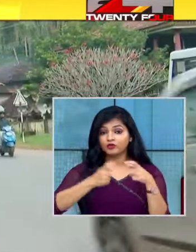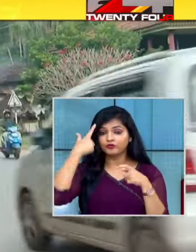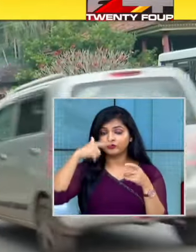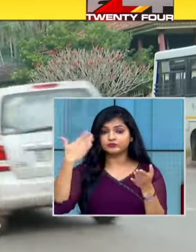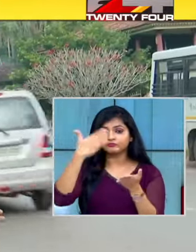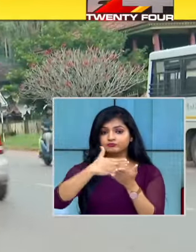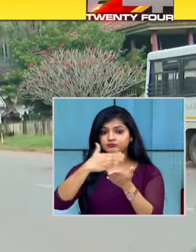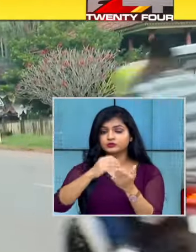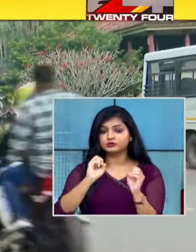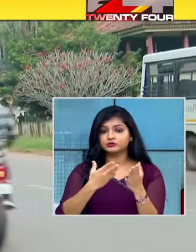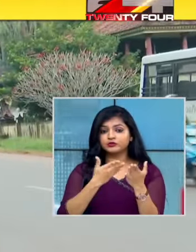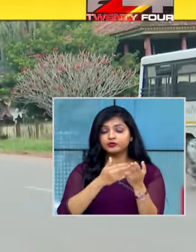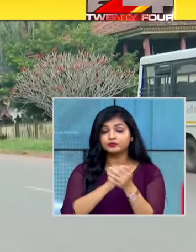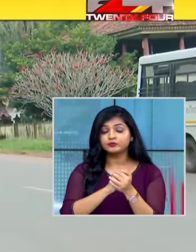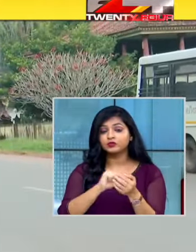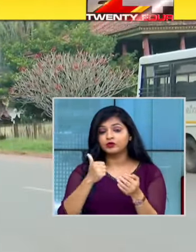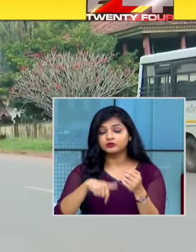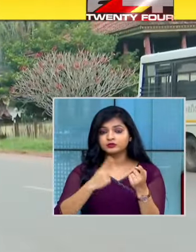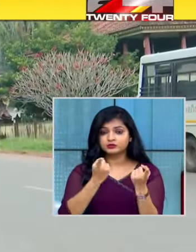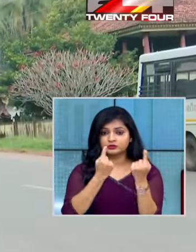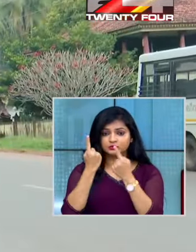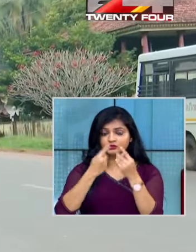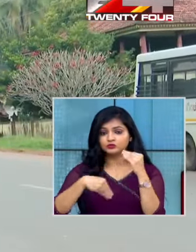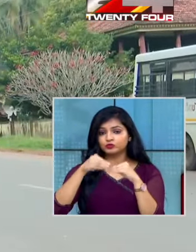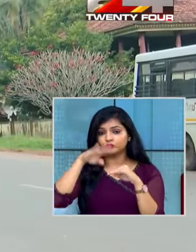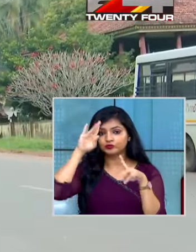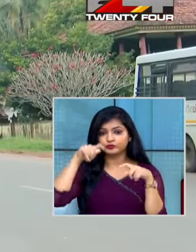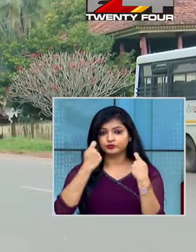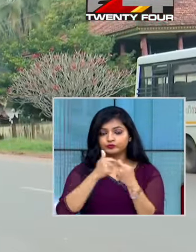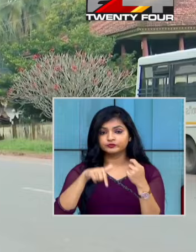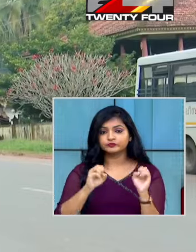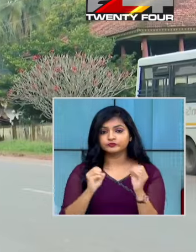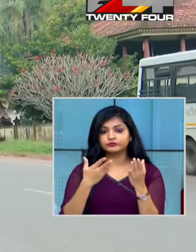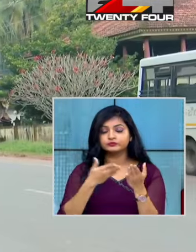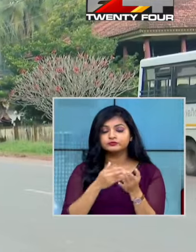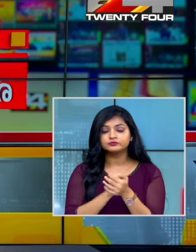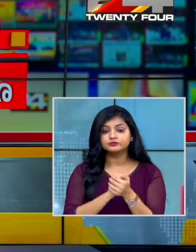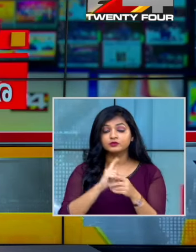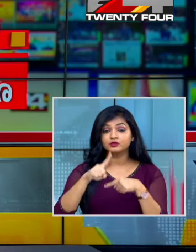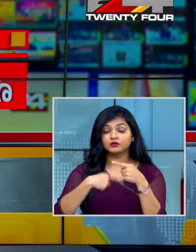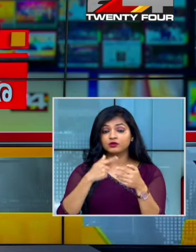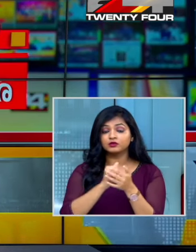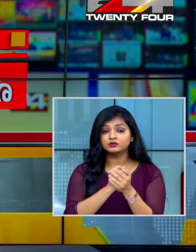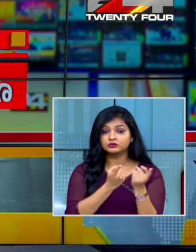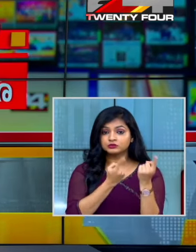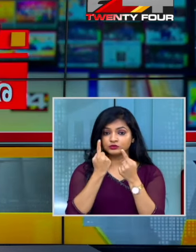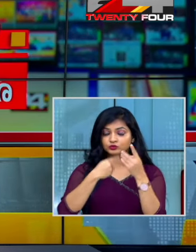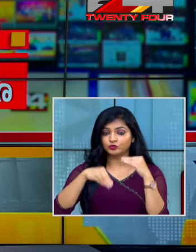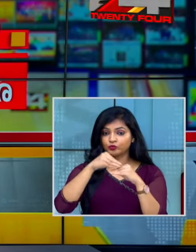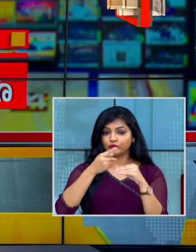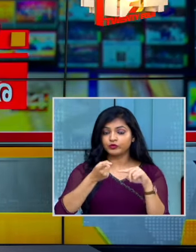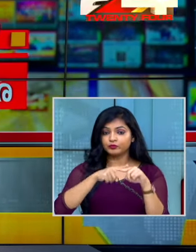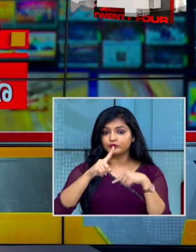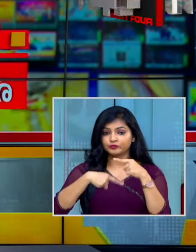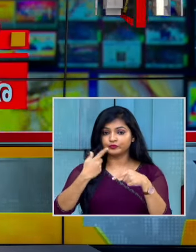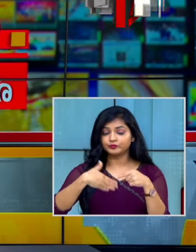സ്ഥാപിച്ചിരിക്കുന്നത്. അതോടൊപ്പം തന്നെ മറ്റ് പരിശോധനകളും വ്യാപകമാക്കിയിട്ടുണ്ട് പോലീസ്. പ്രജിൻ, എന്തായാലും നാളെ സുരക്ഷാ ഓഡിറ്റും കൂടി ഇവിടെ നടത്തുന്നു. കൃത്യമായ ഒരു